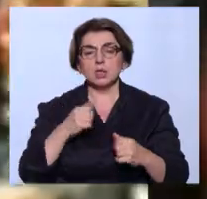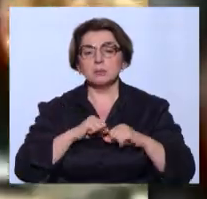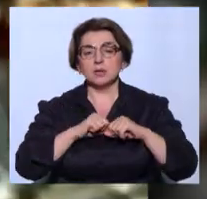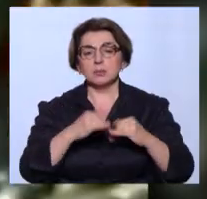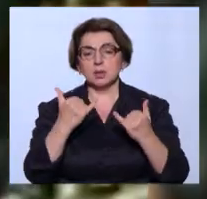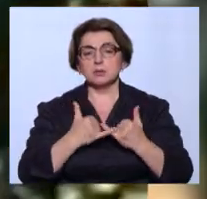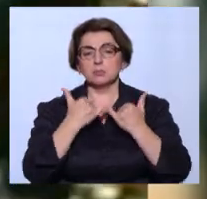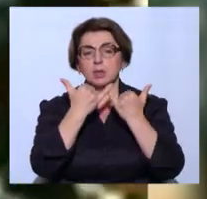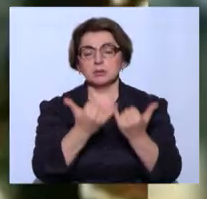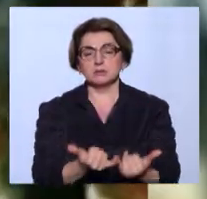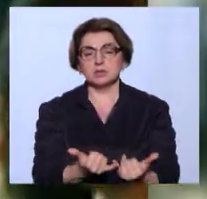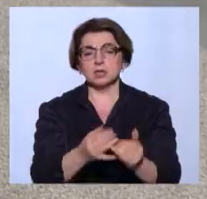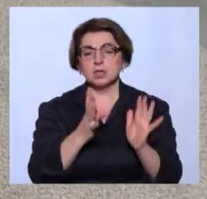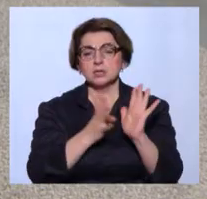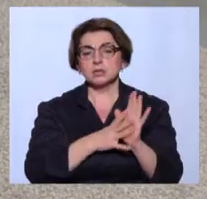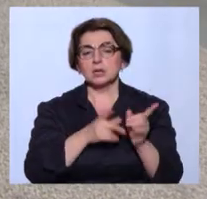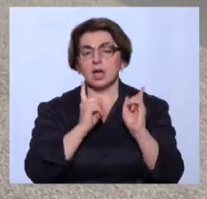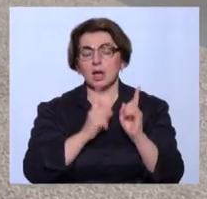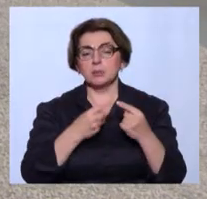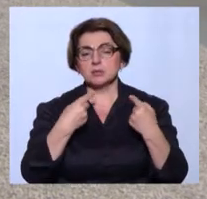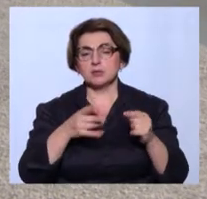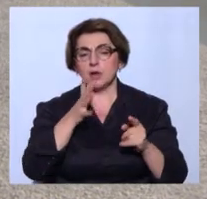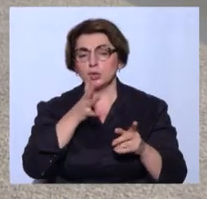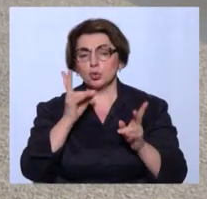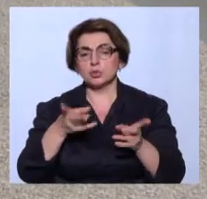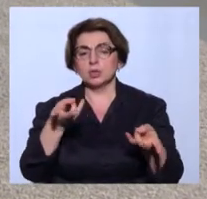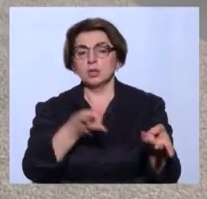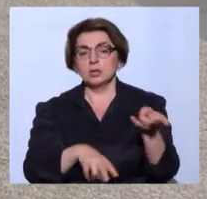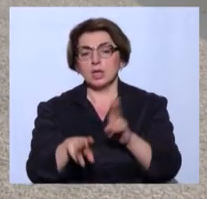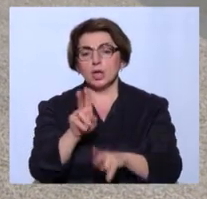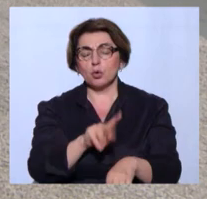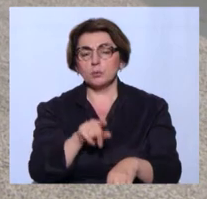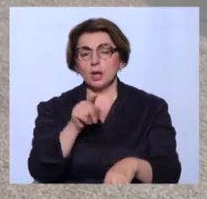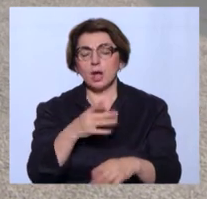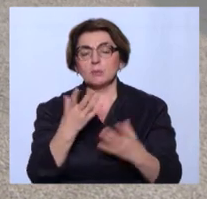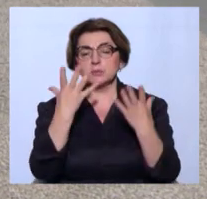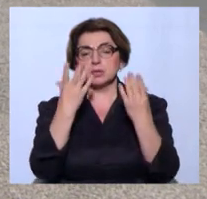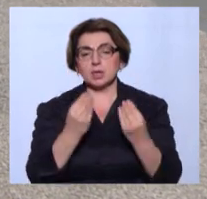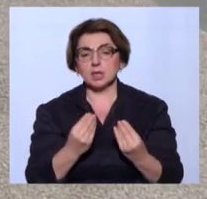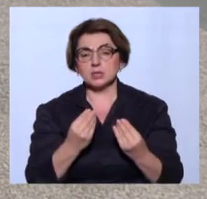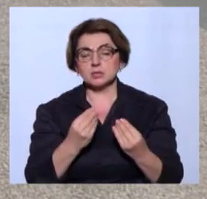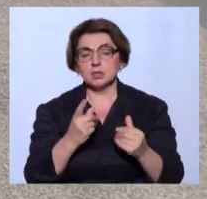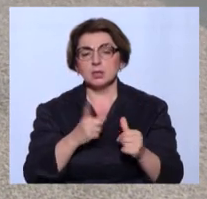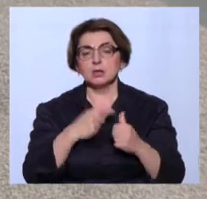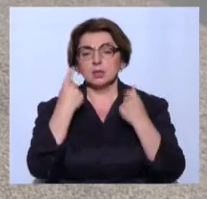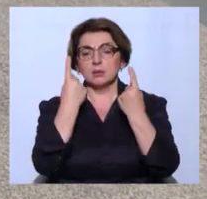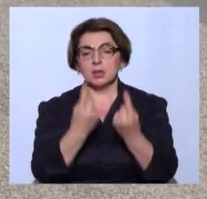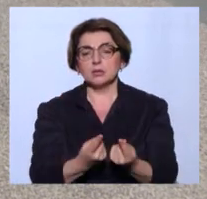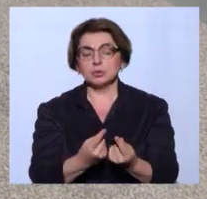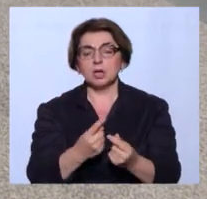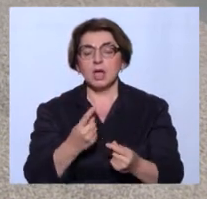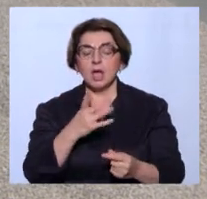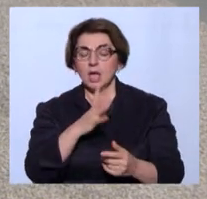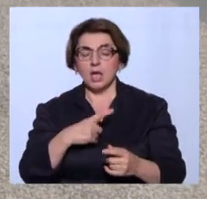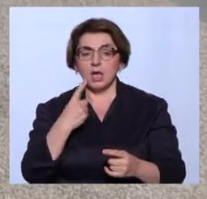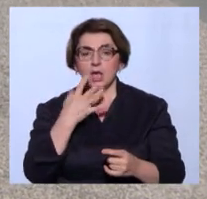გმირების პატივსაცემად, რომელიც 9 აპრილს და სხვა დროს დაღუპულა საქართველოსთვის, ამ დღეს ეწოდა ეროვნული ერთიანობის